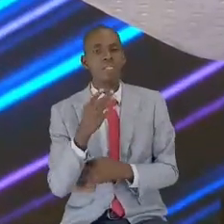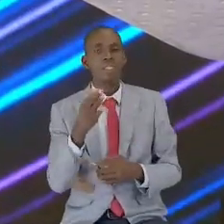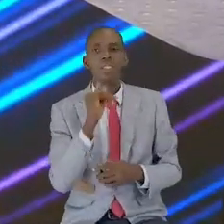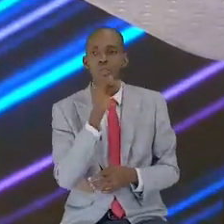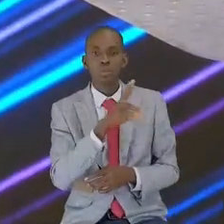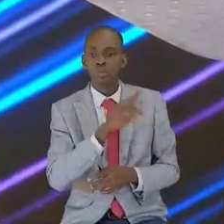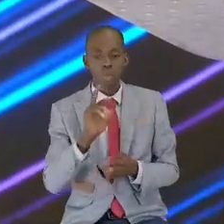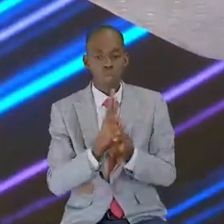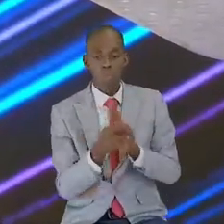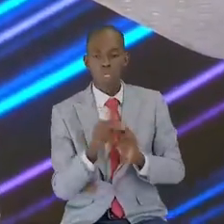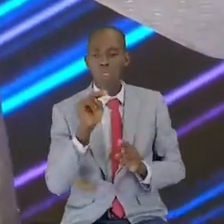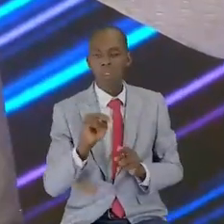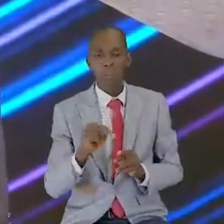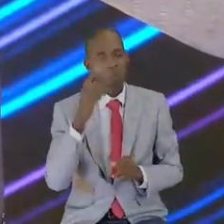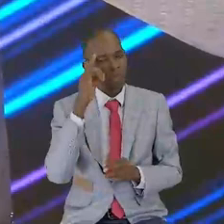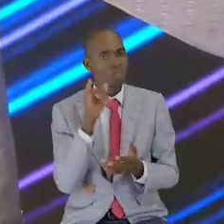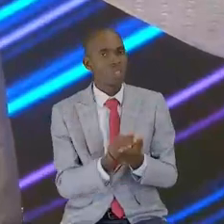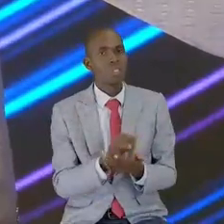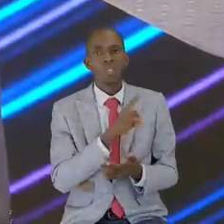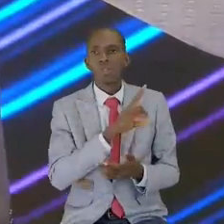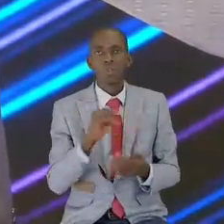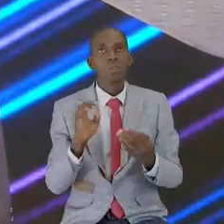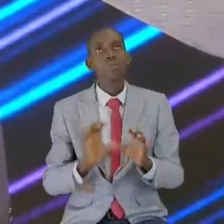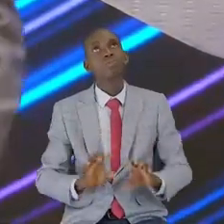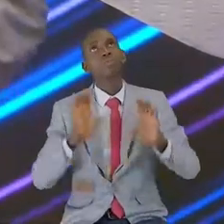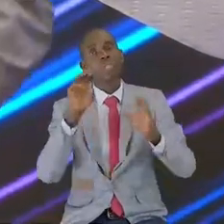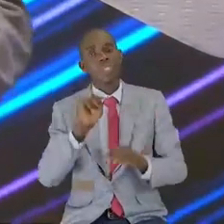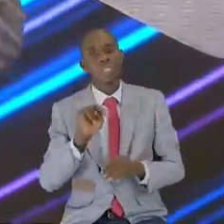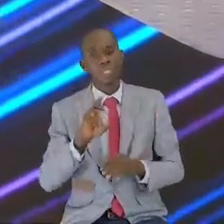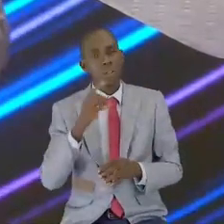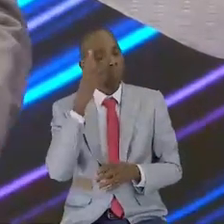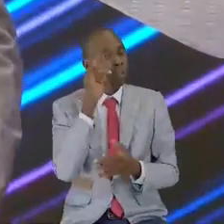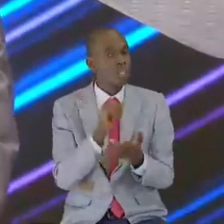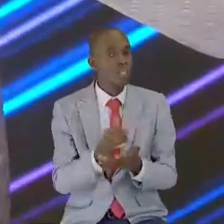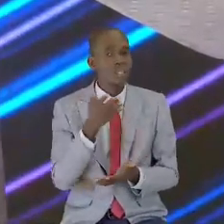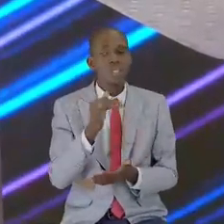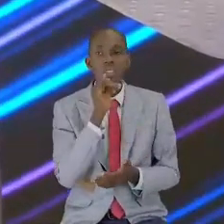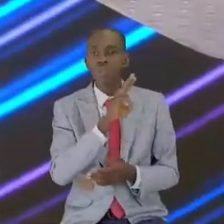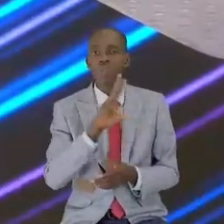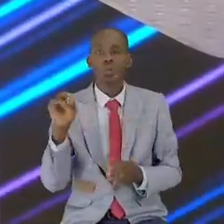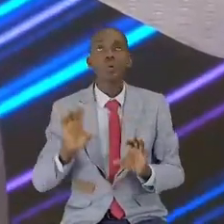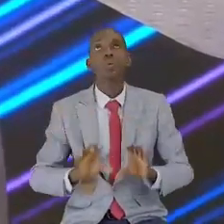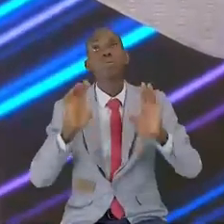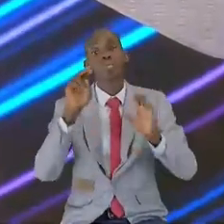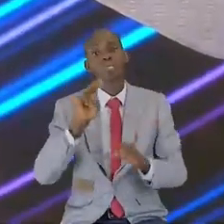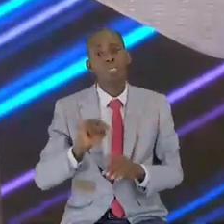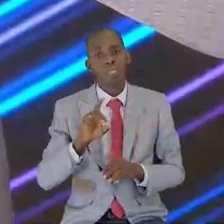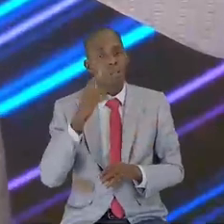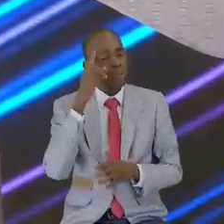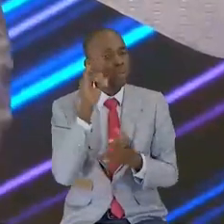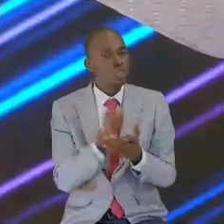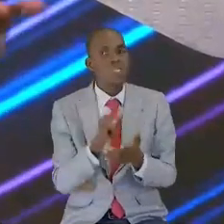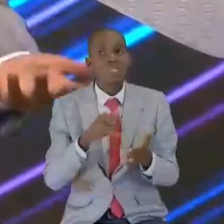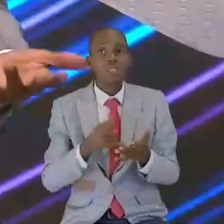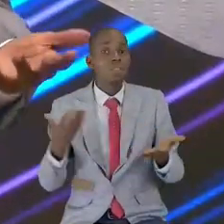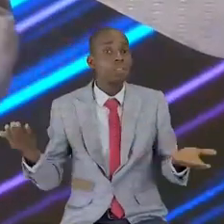repentance exigée pour cela. Il n'y a pas de consécration requise pour cela. Et il n'y a pas d'engagement redemandé pour cela. Ce sont les